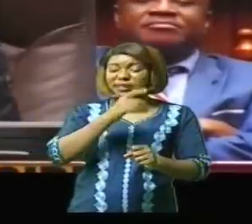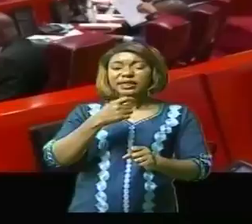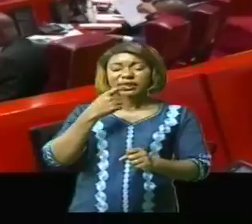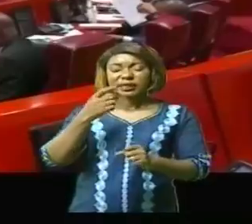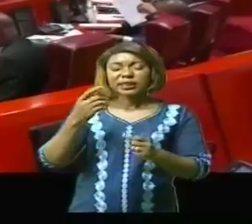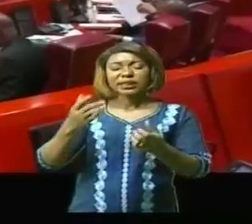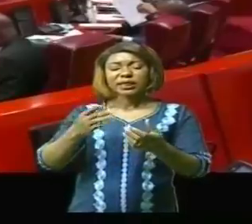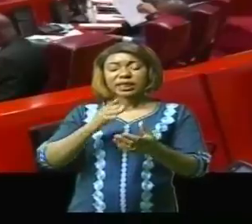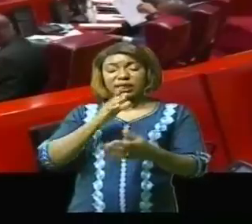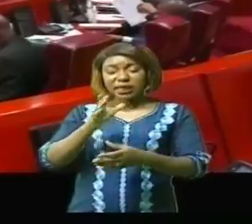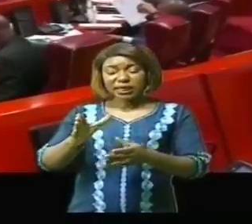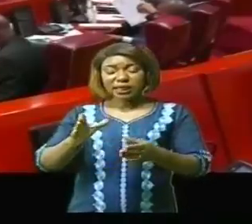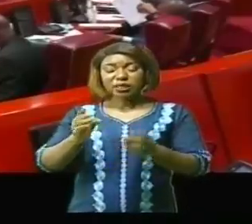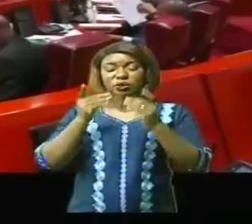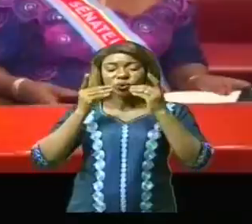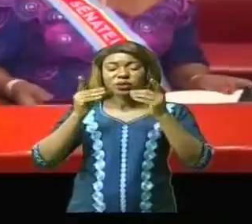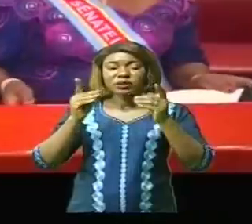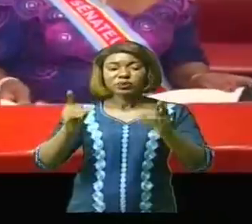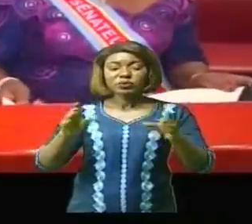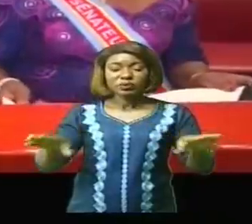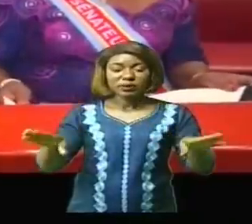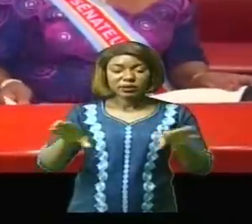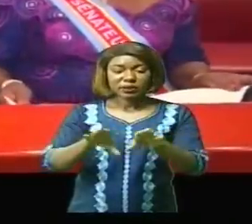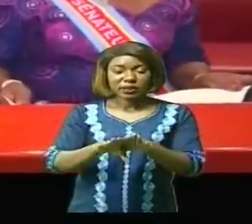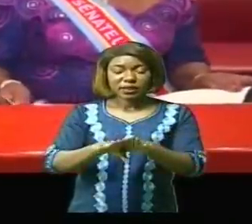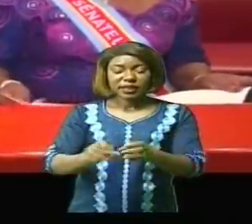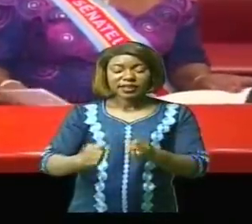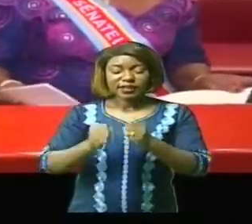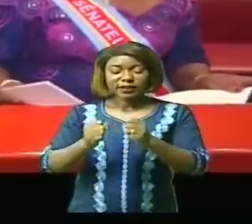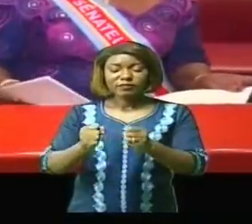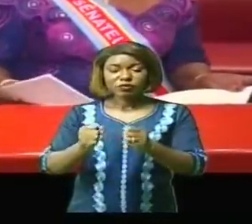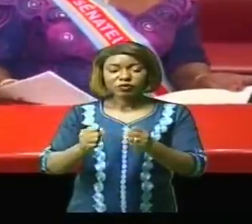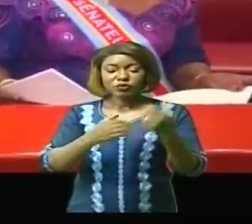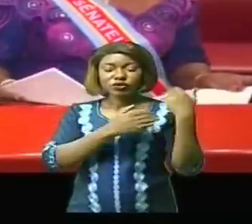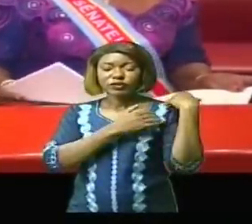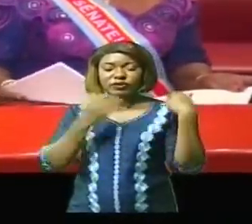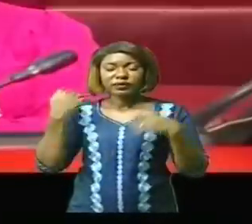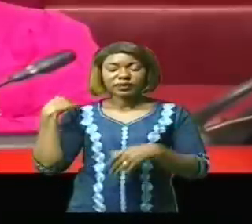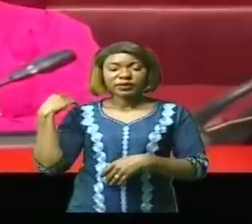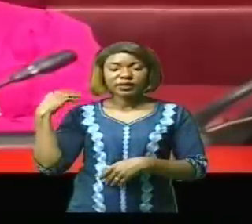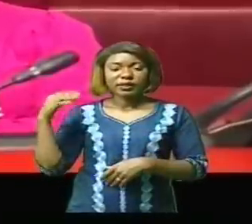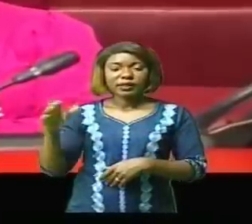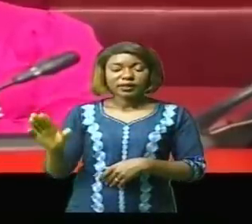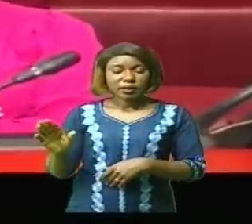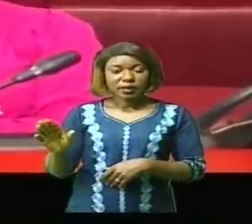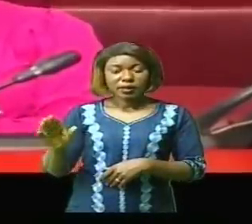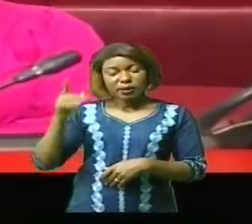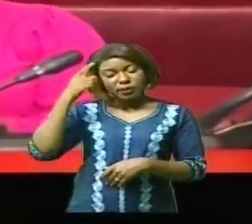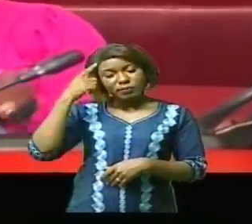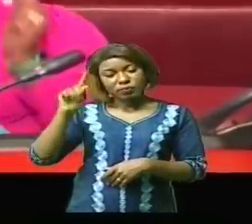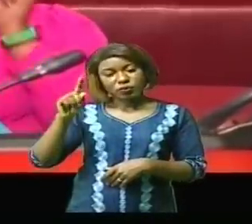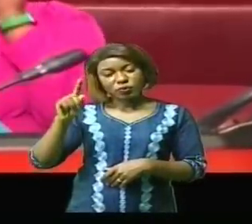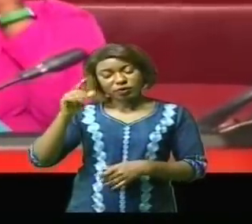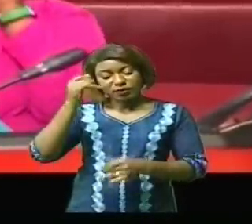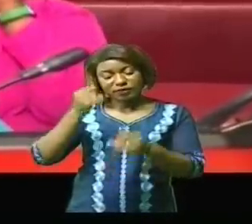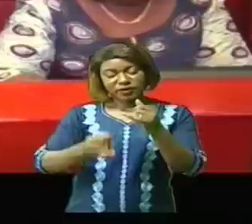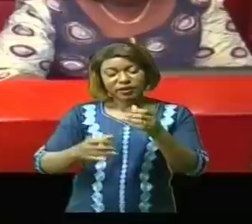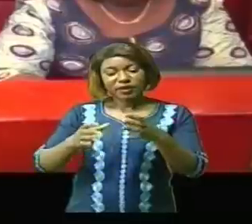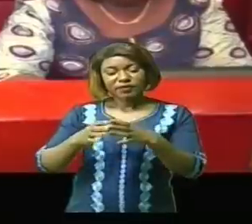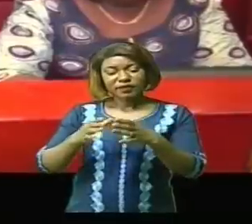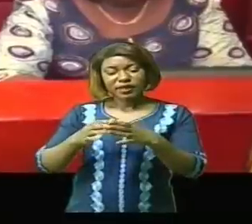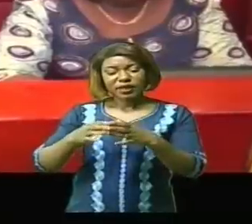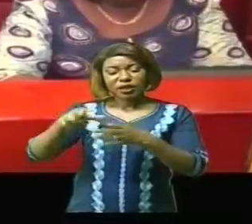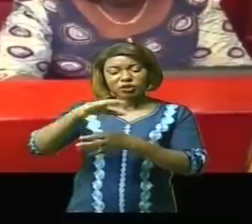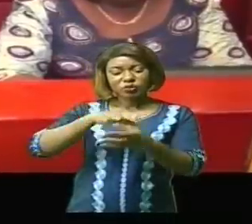son discours de clôture ses efforts du chef de l'État, Félix-Antoine Tshisekedi Tshilombo, pour en finir avec